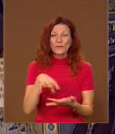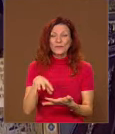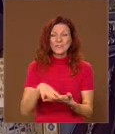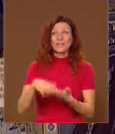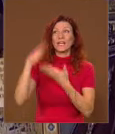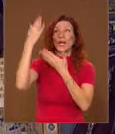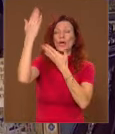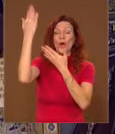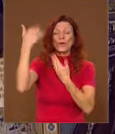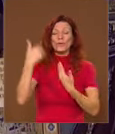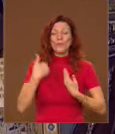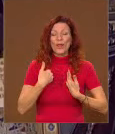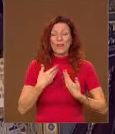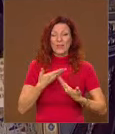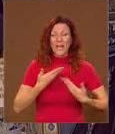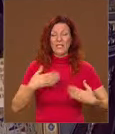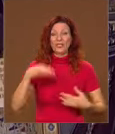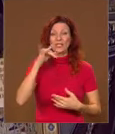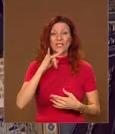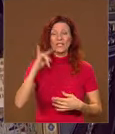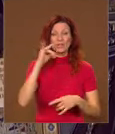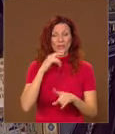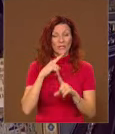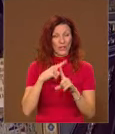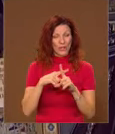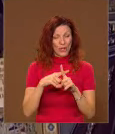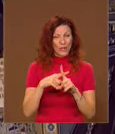Господа нашего Иисуса Христа,